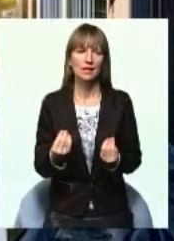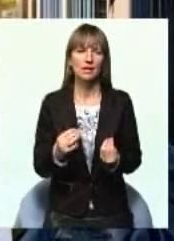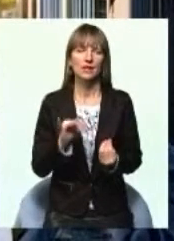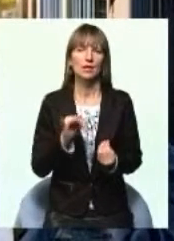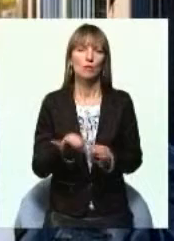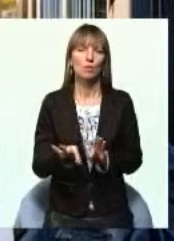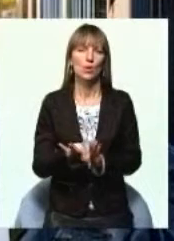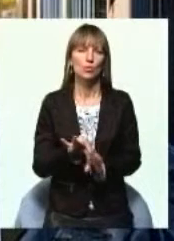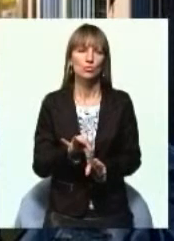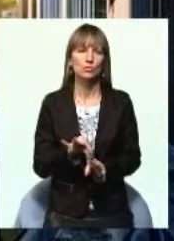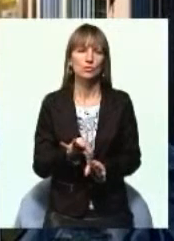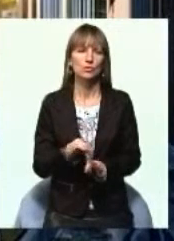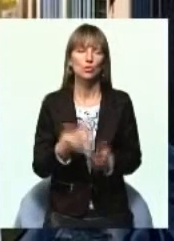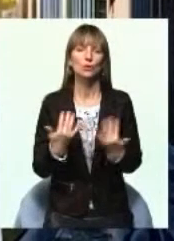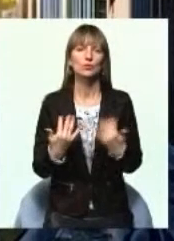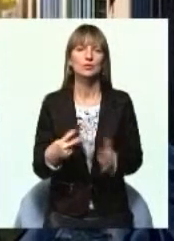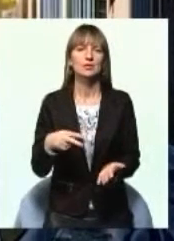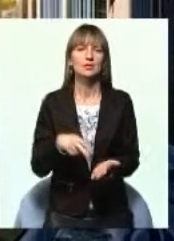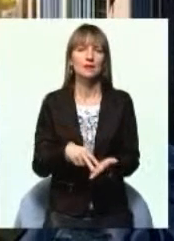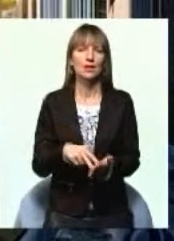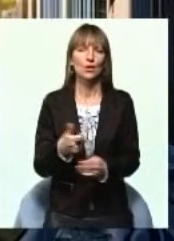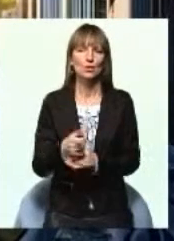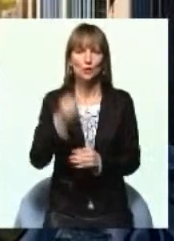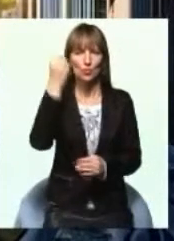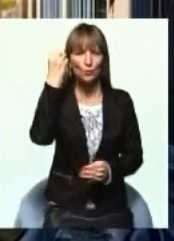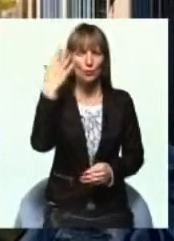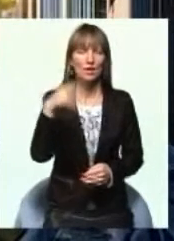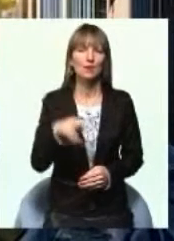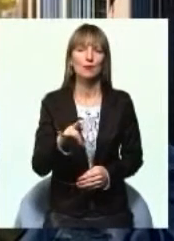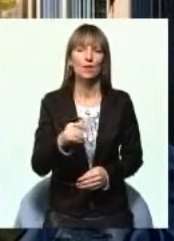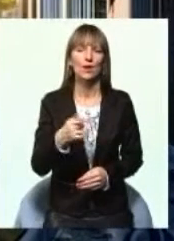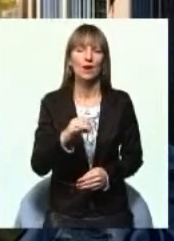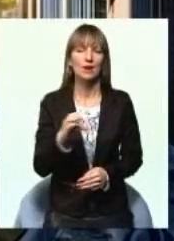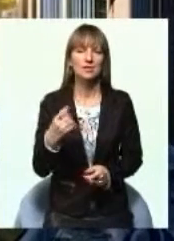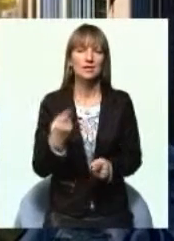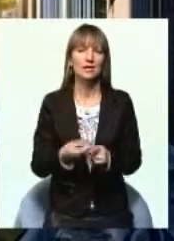уже, и то уже стал очень умным. Прогресс – это